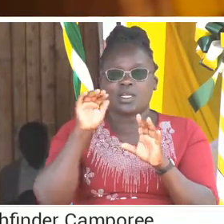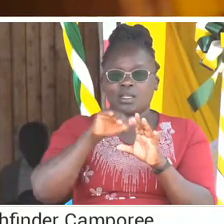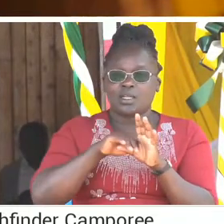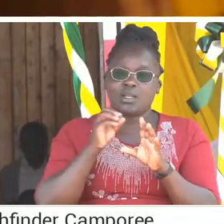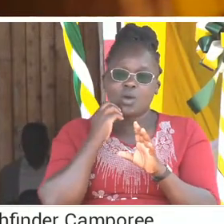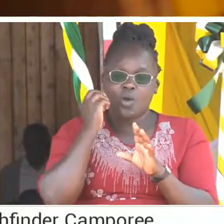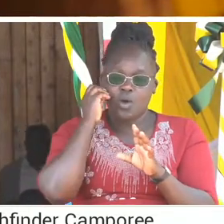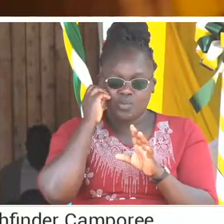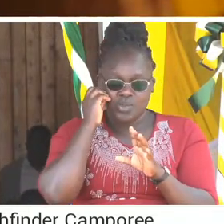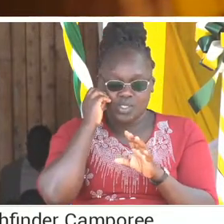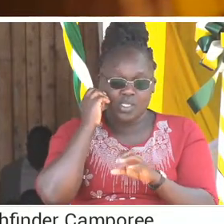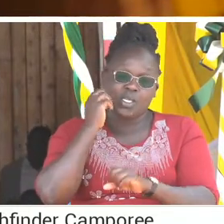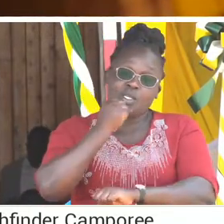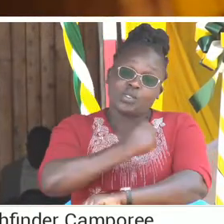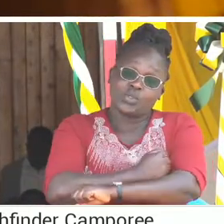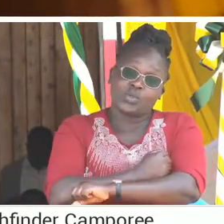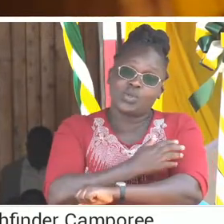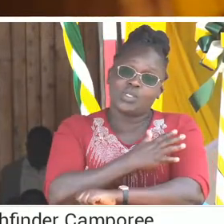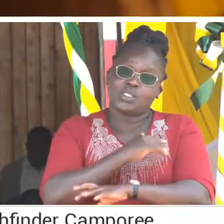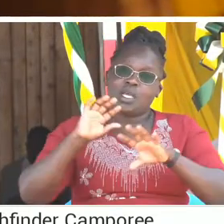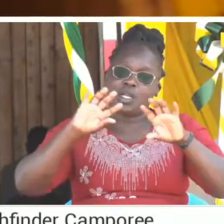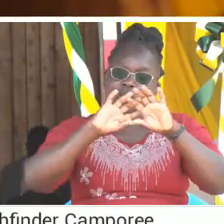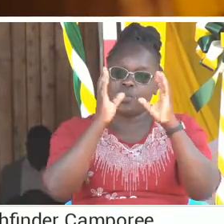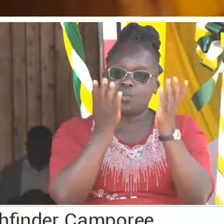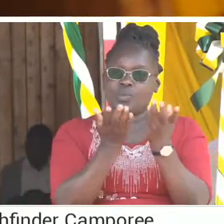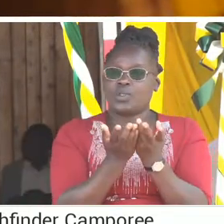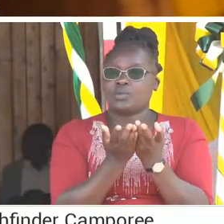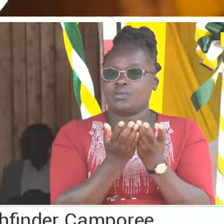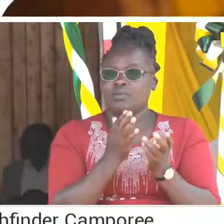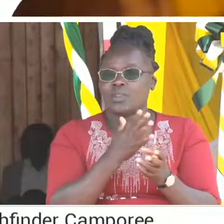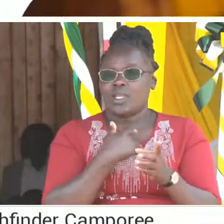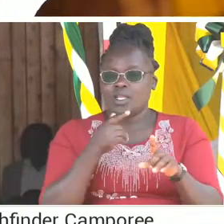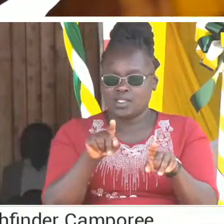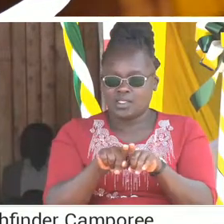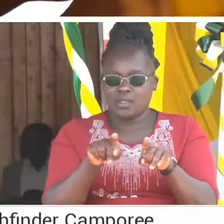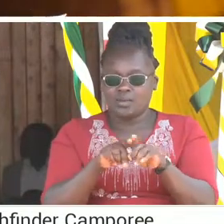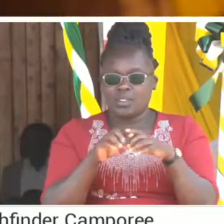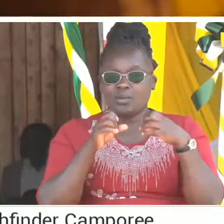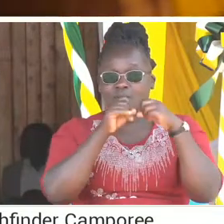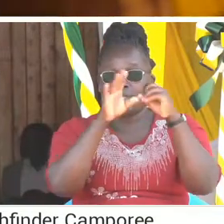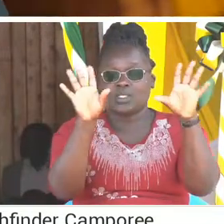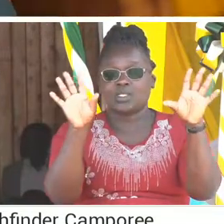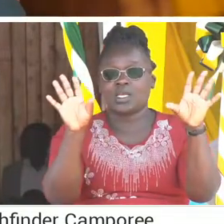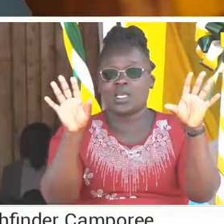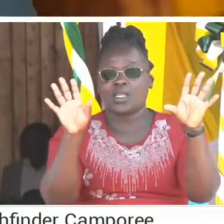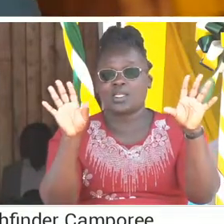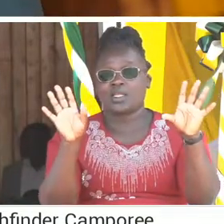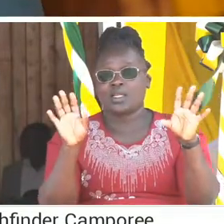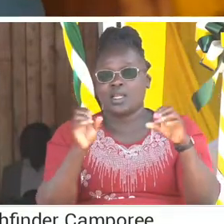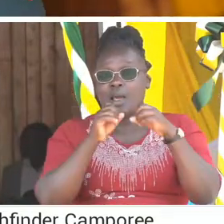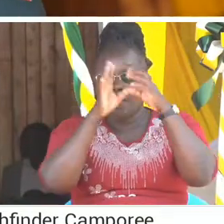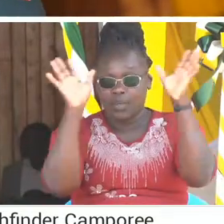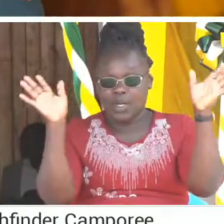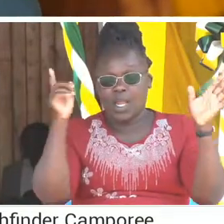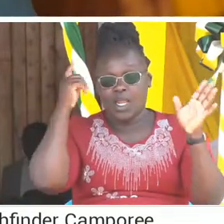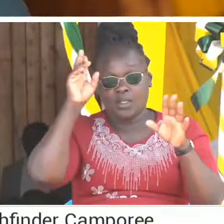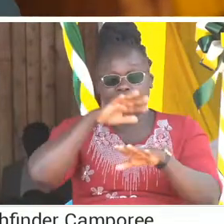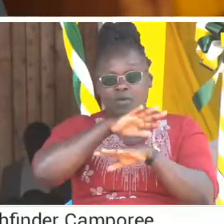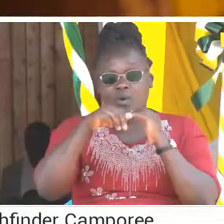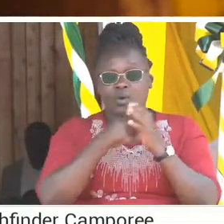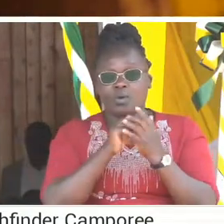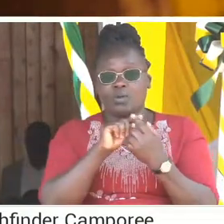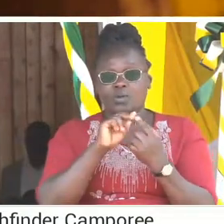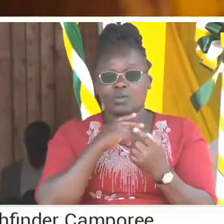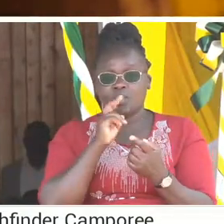in schools, and communities. And let it shine so brightly for all of us to see. God bless you so much.